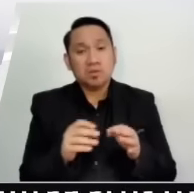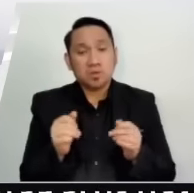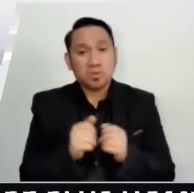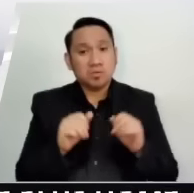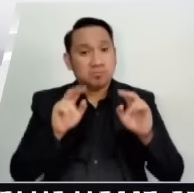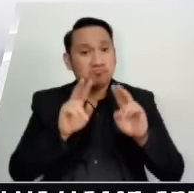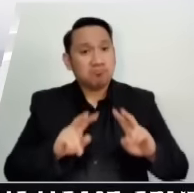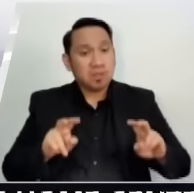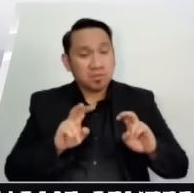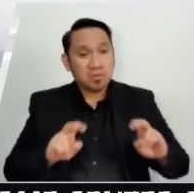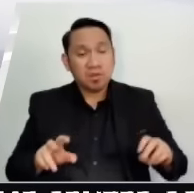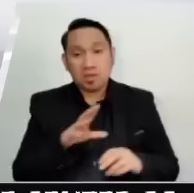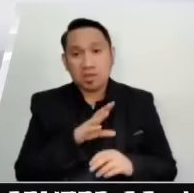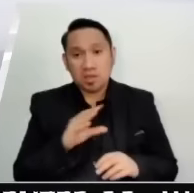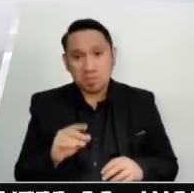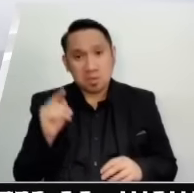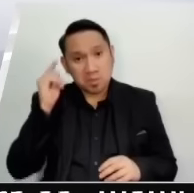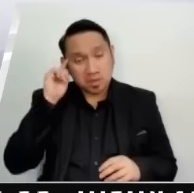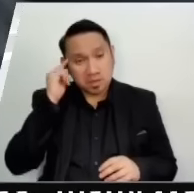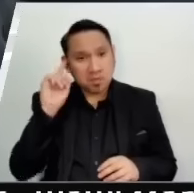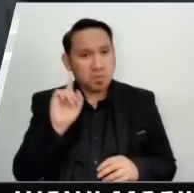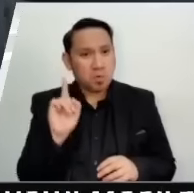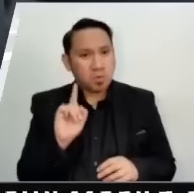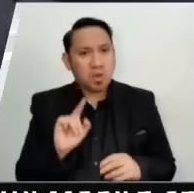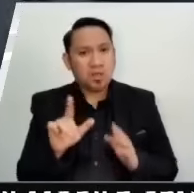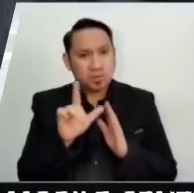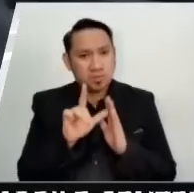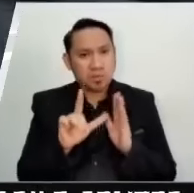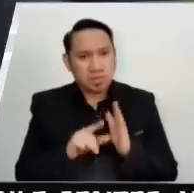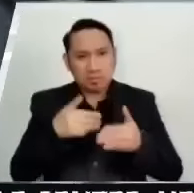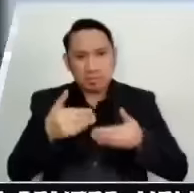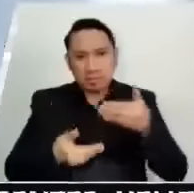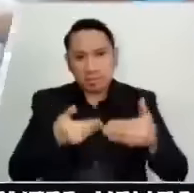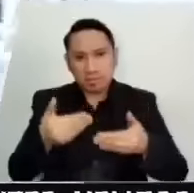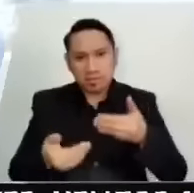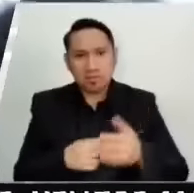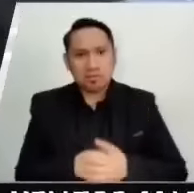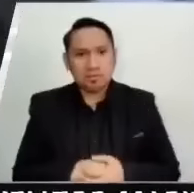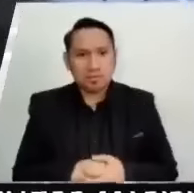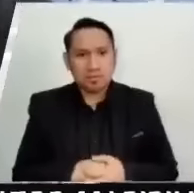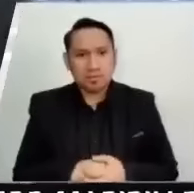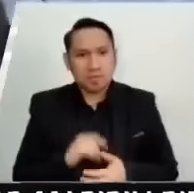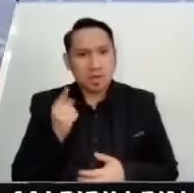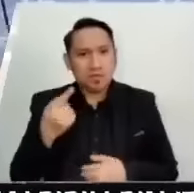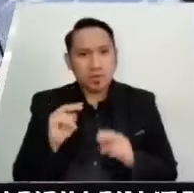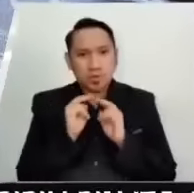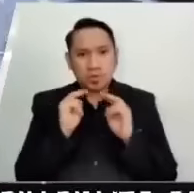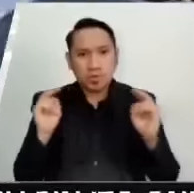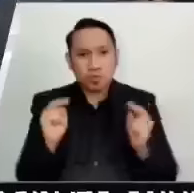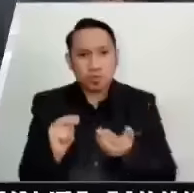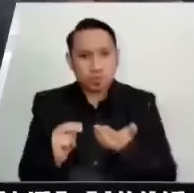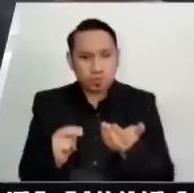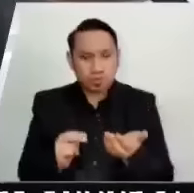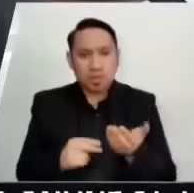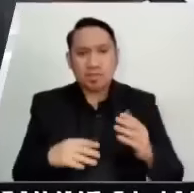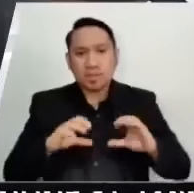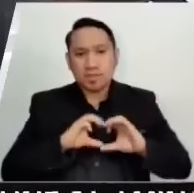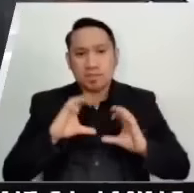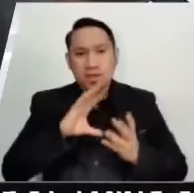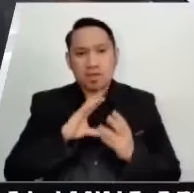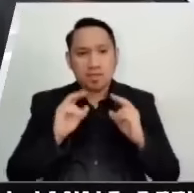at pinag-iisipan ang legal na hakbang ito ang unang balita Sandra aginaldo para sa GMA